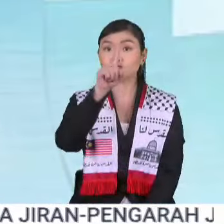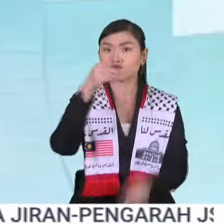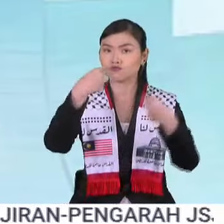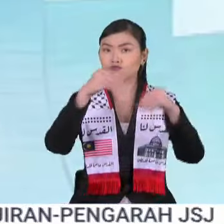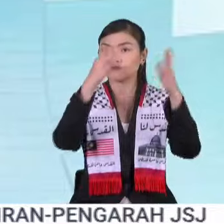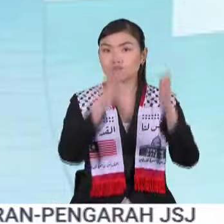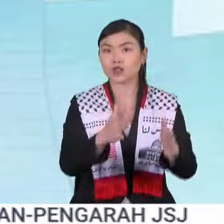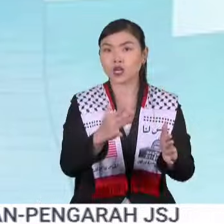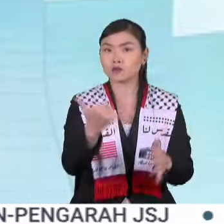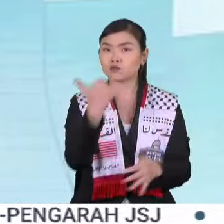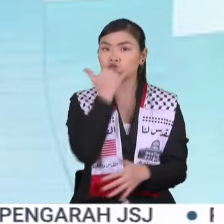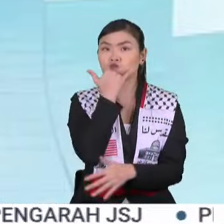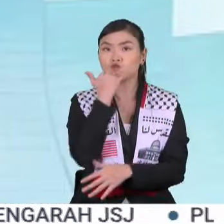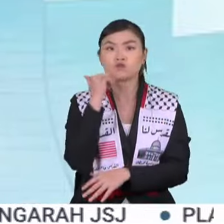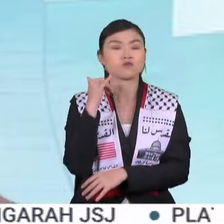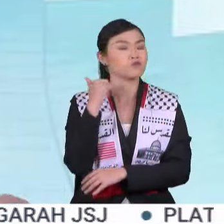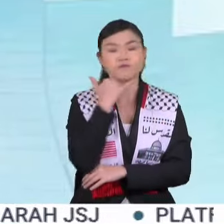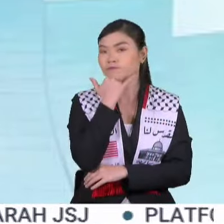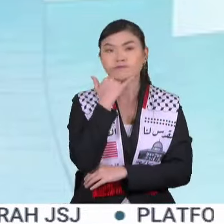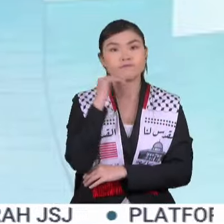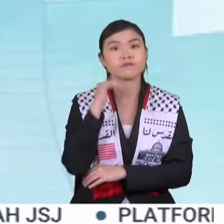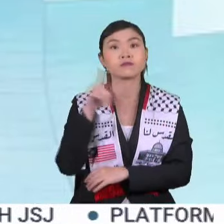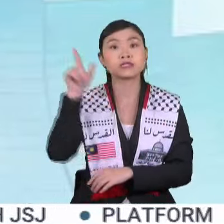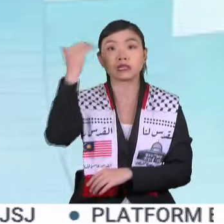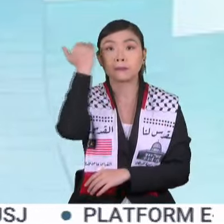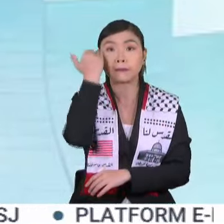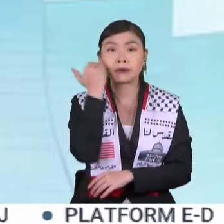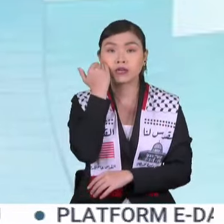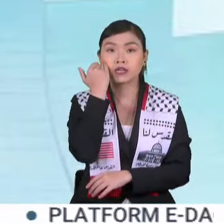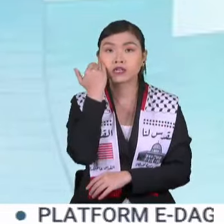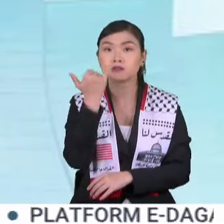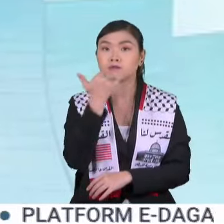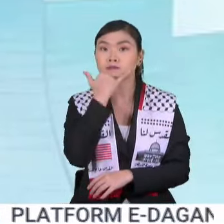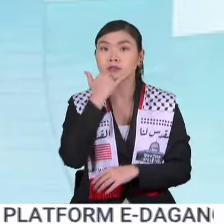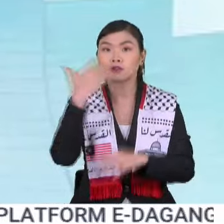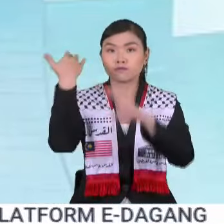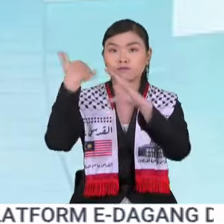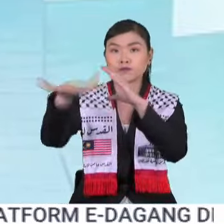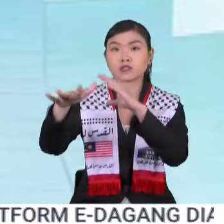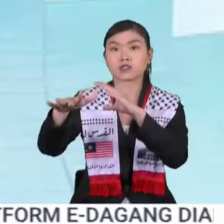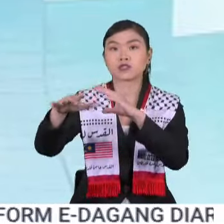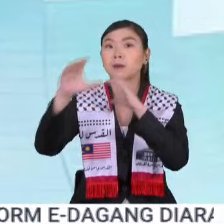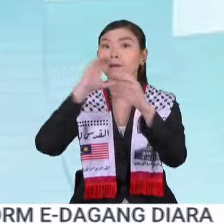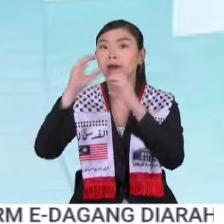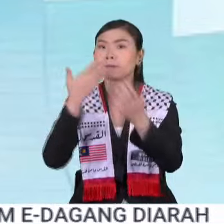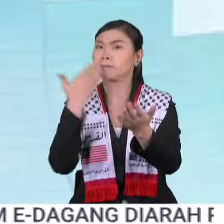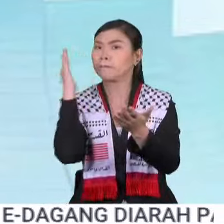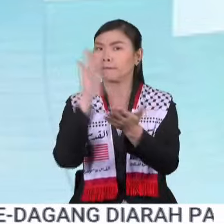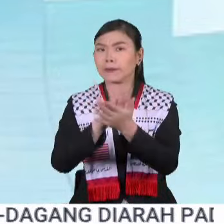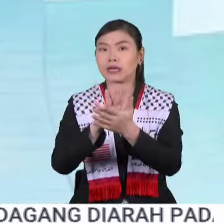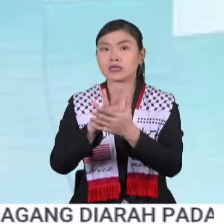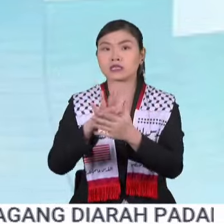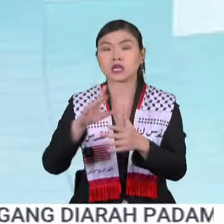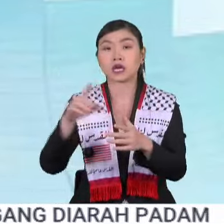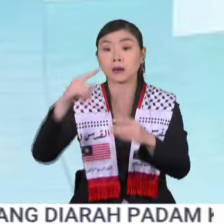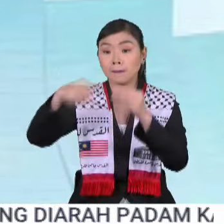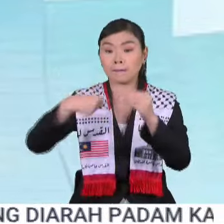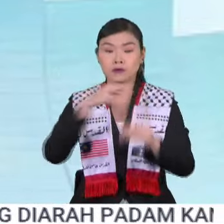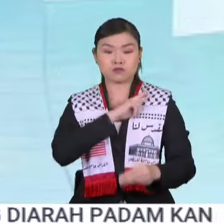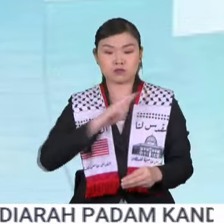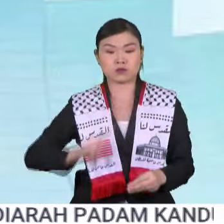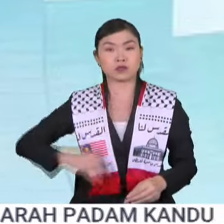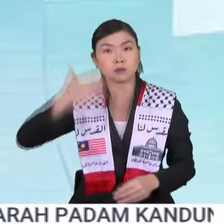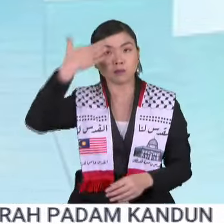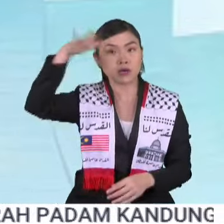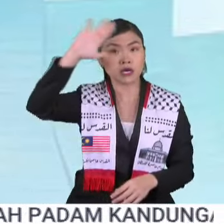seorang peniaga mengaku tidak bersalah di Mahkamah sesyen kangar atas kesalahan menghantar komunikasi jelik mengenai Raja Perlis di Facebook bulan